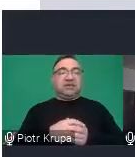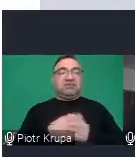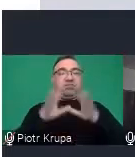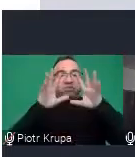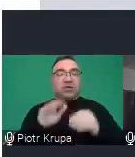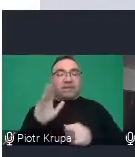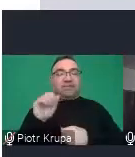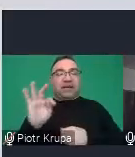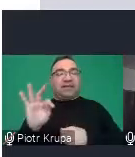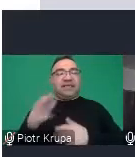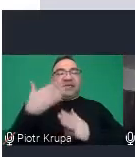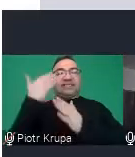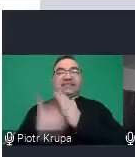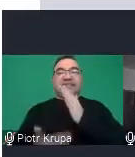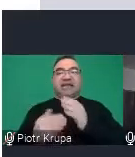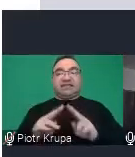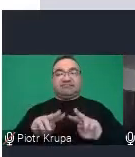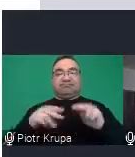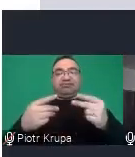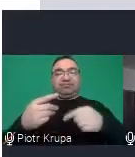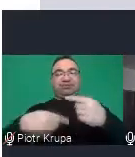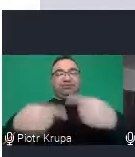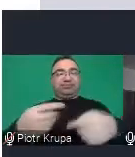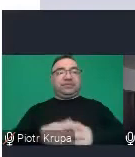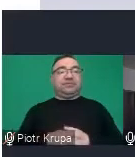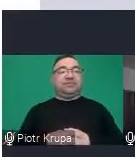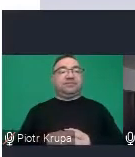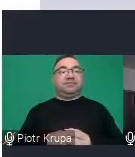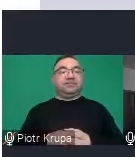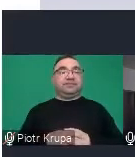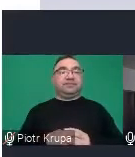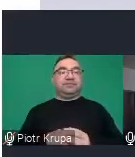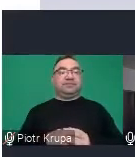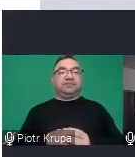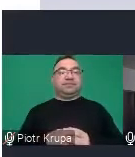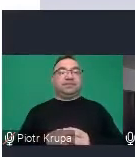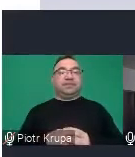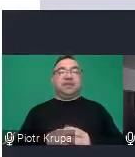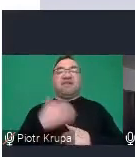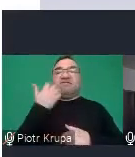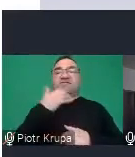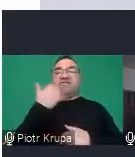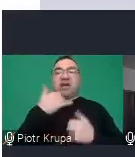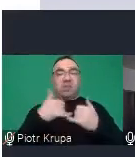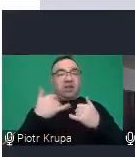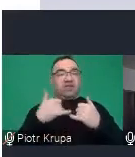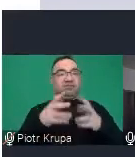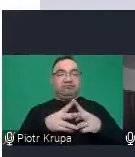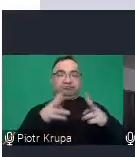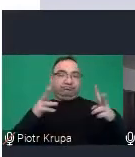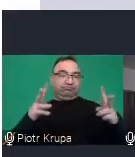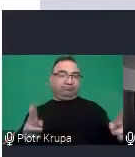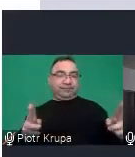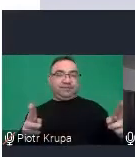w obszarze dystrybucji. Jeżeli mówimy o paliwie węglowym, na przestrzeni ostatnich